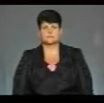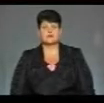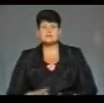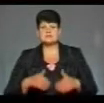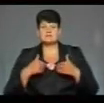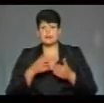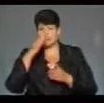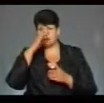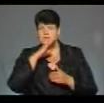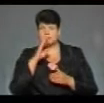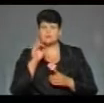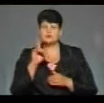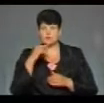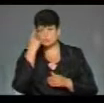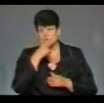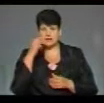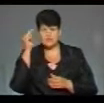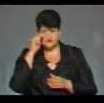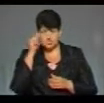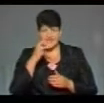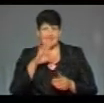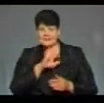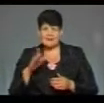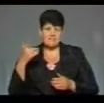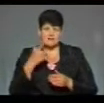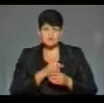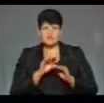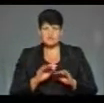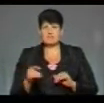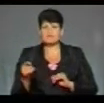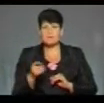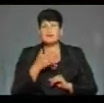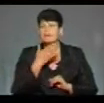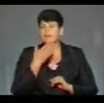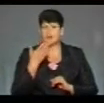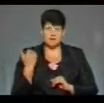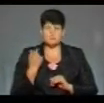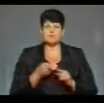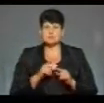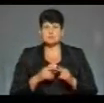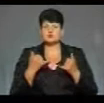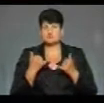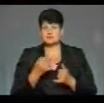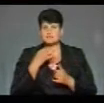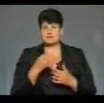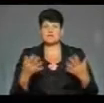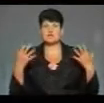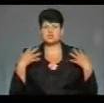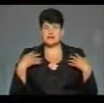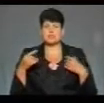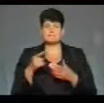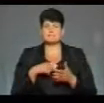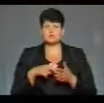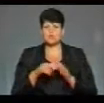Звернень батьків щодо індивідуального навчання невакцинованих дітей у Тернополі немає. Про це сьогодні повідомила начальниця міського